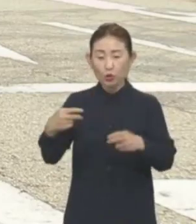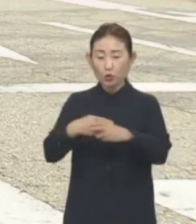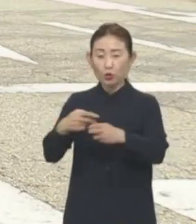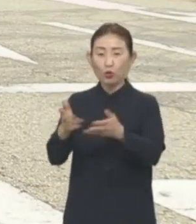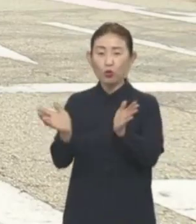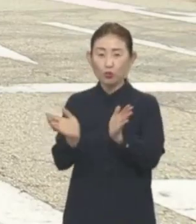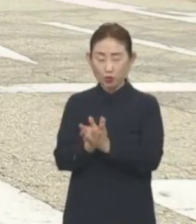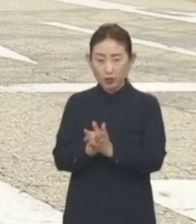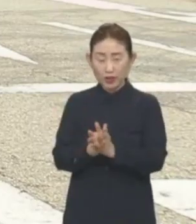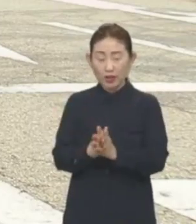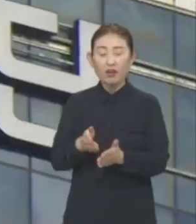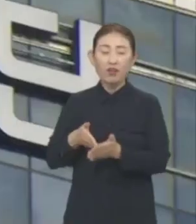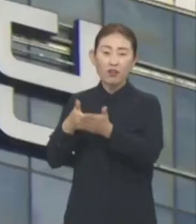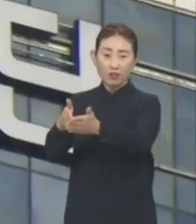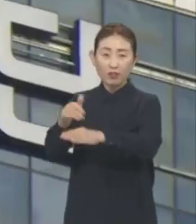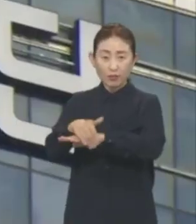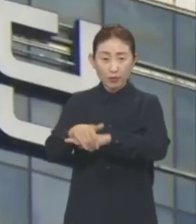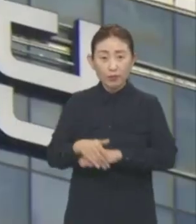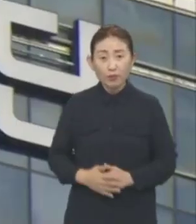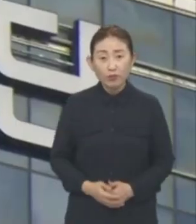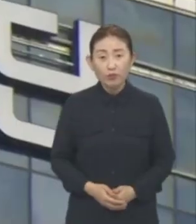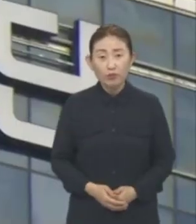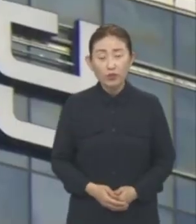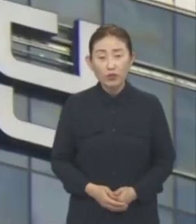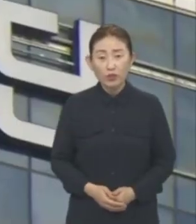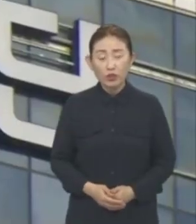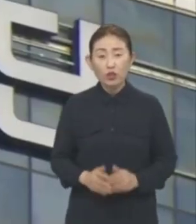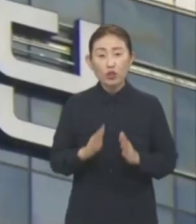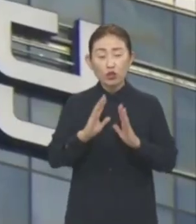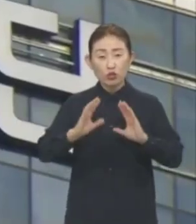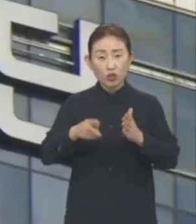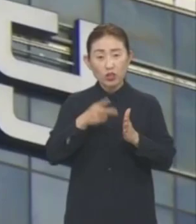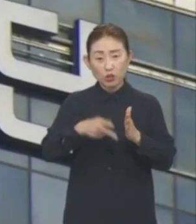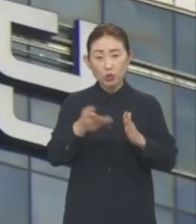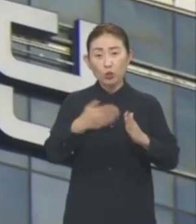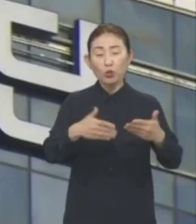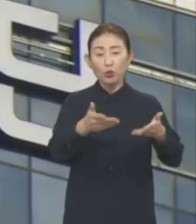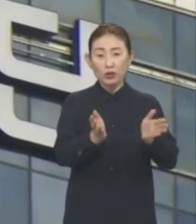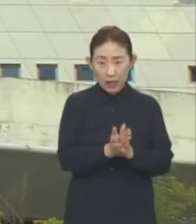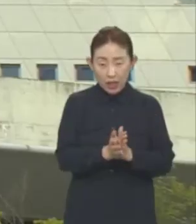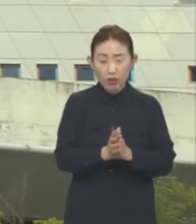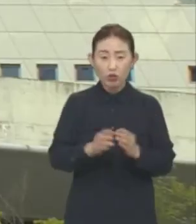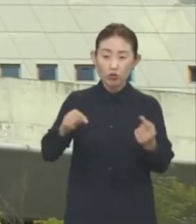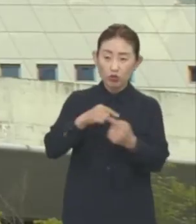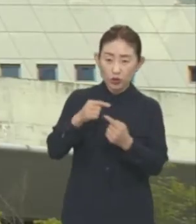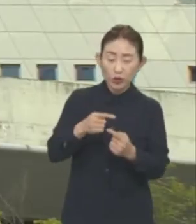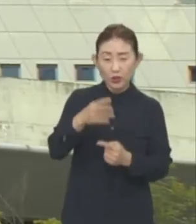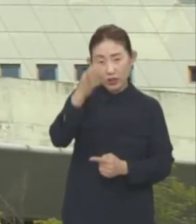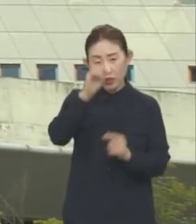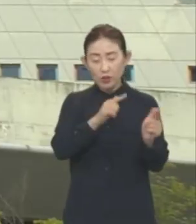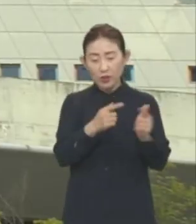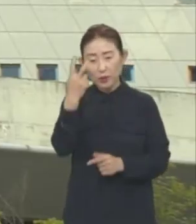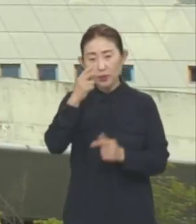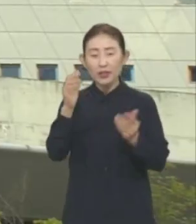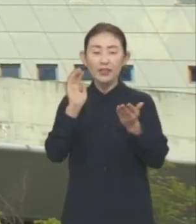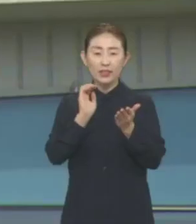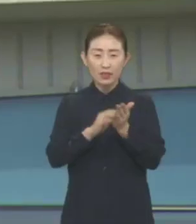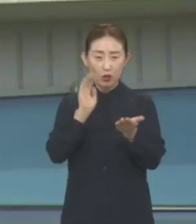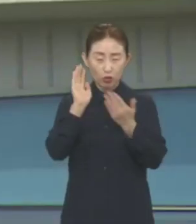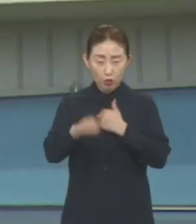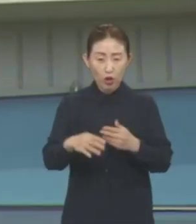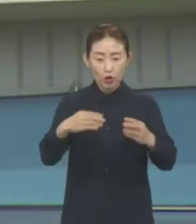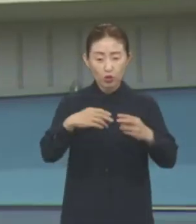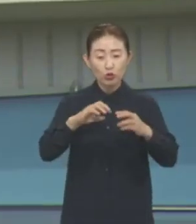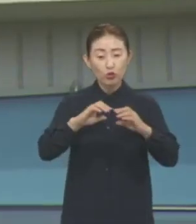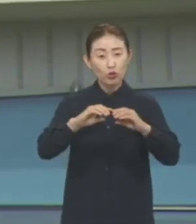신설을 건의할 예정입니다. 이후 국가철도공단에서 기술, 수요, 운영 검증을 거친 뒤 국토부의 최종